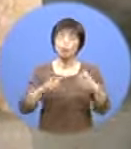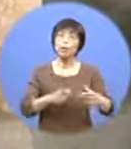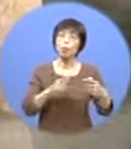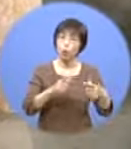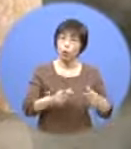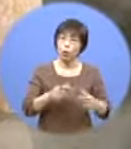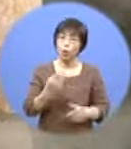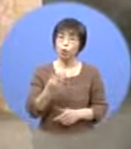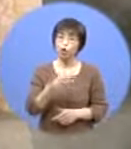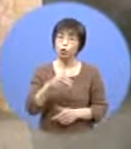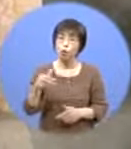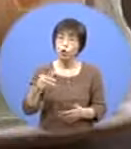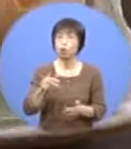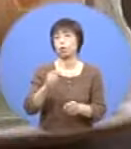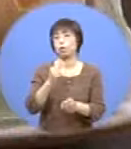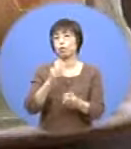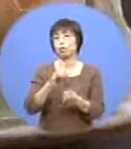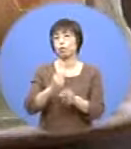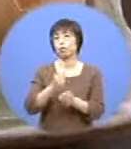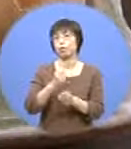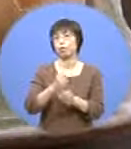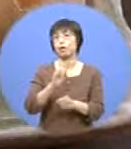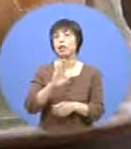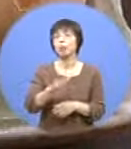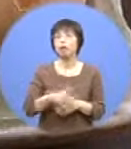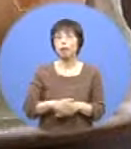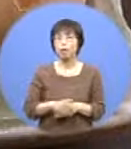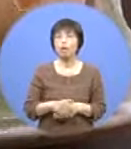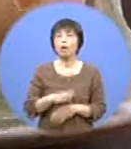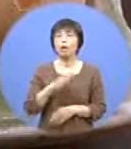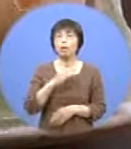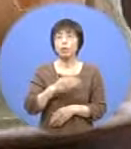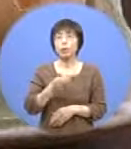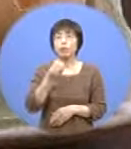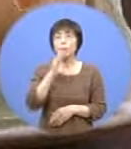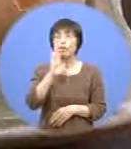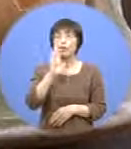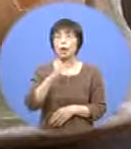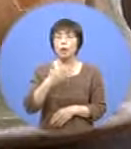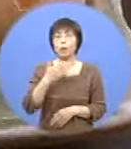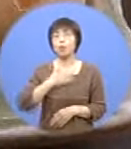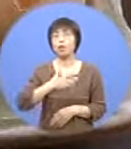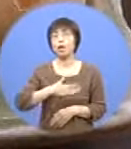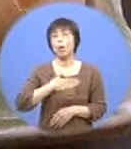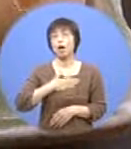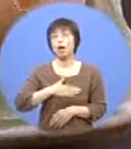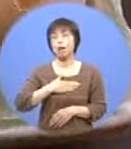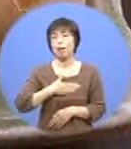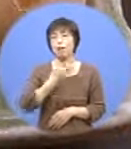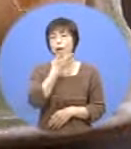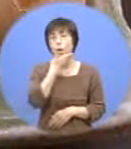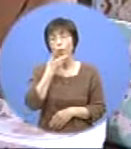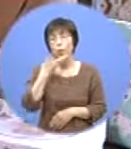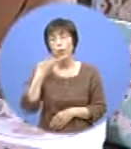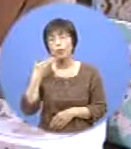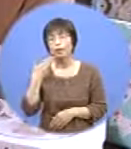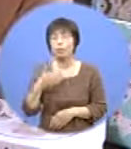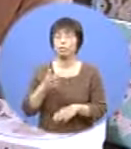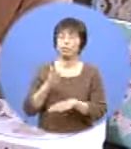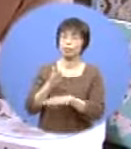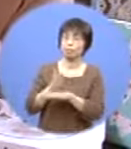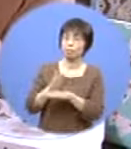用しております。 うわ、本当に後味もものすごく爽やかで美味しいですね。 ありがとうございます